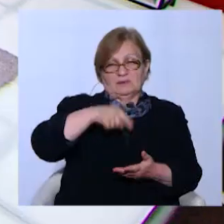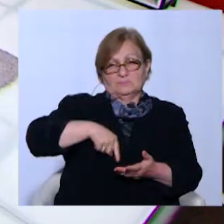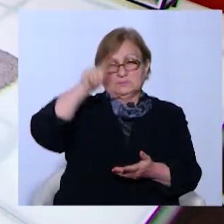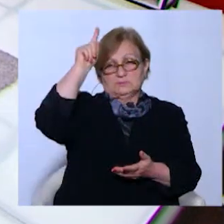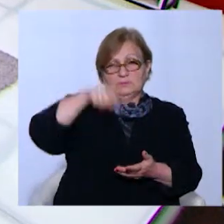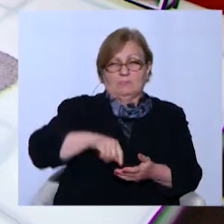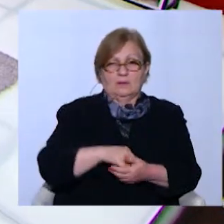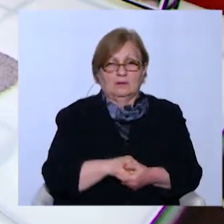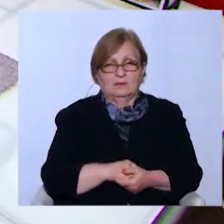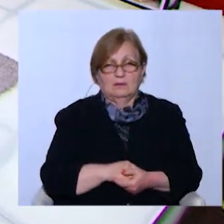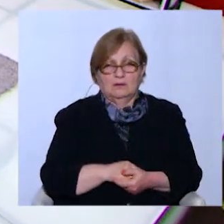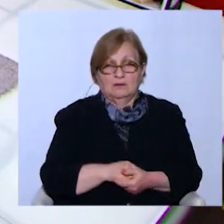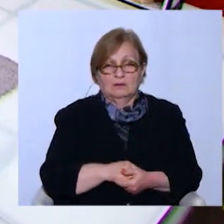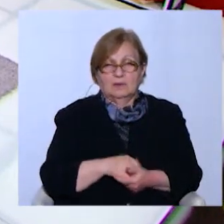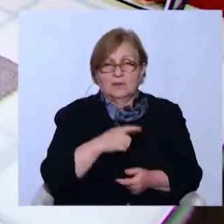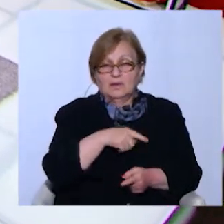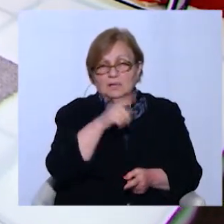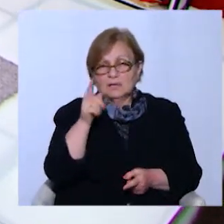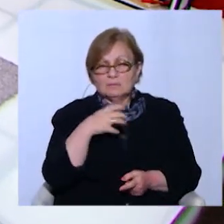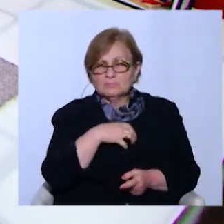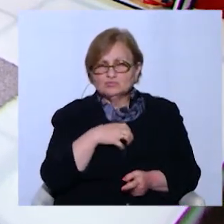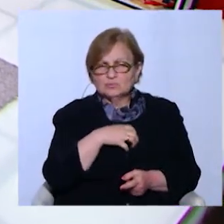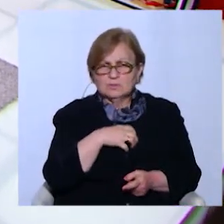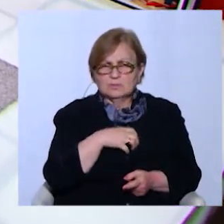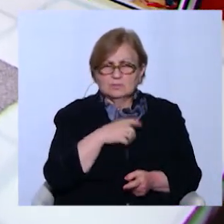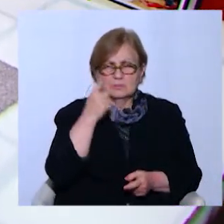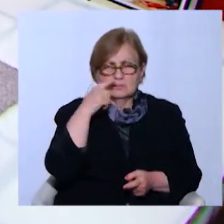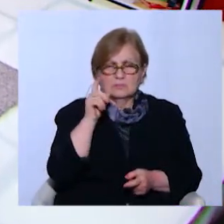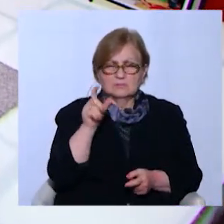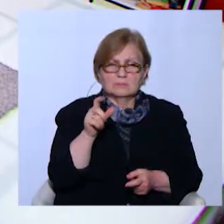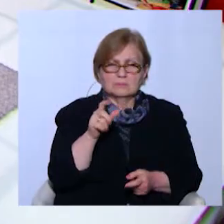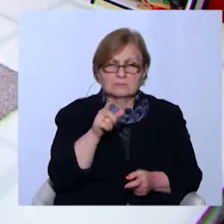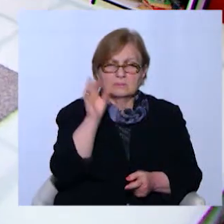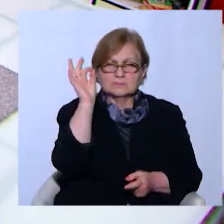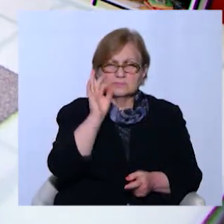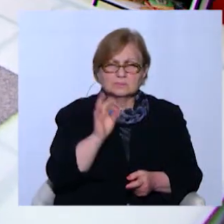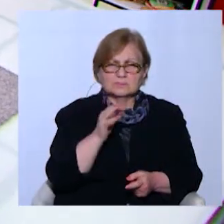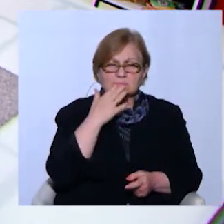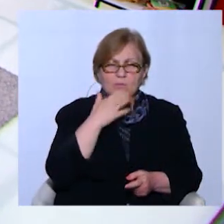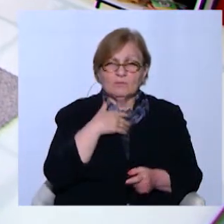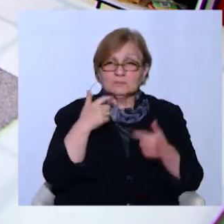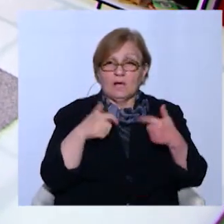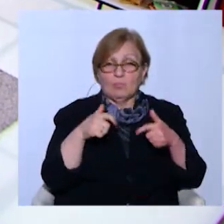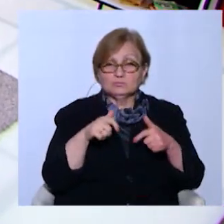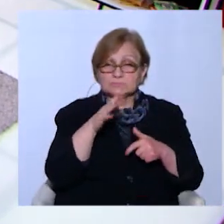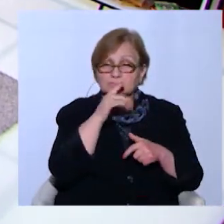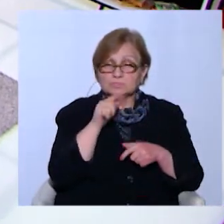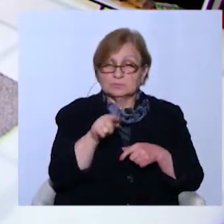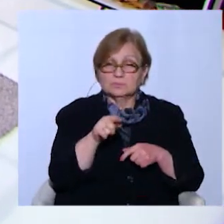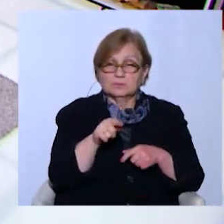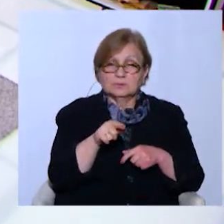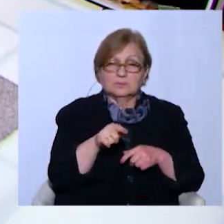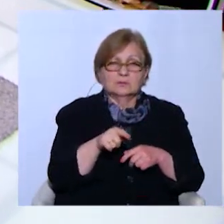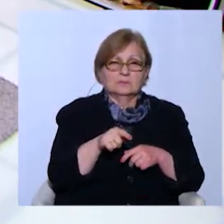ახლა გადავიდეთ შემდეგ ძალიან მნიშვნელოვან ამოცანაზე. ეს ამოცანა ძალიან ხშირად უყვართ ხოლმე გამოცდებზე. ადრე